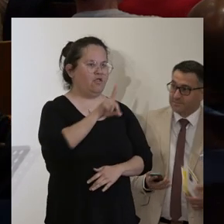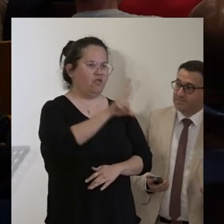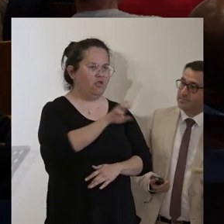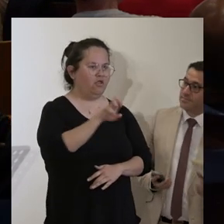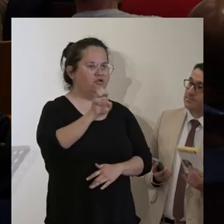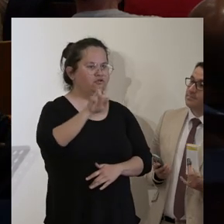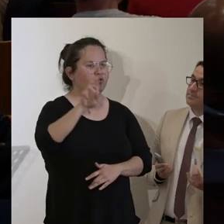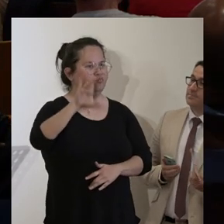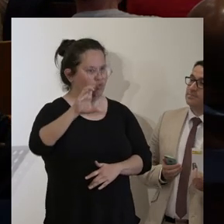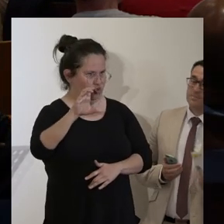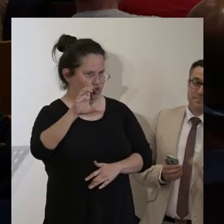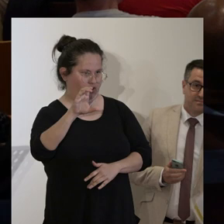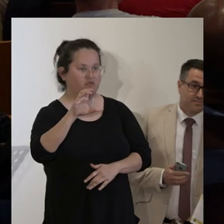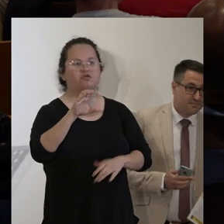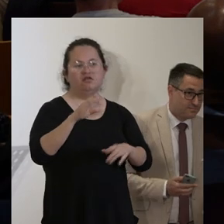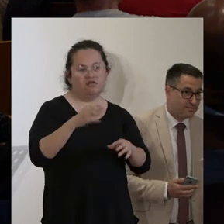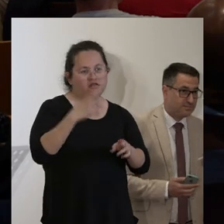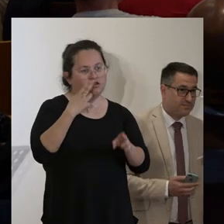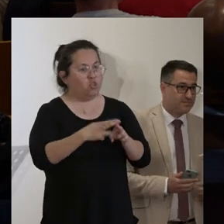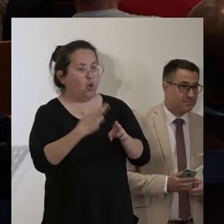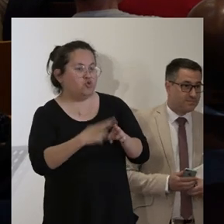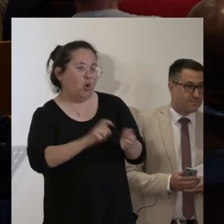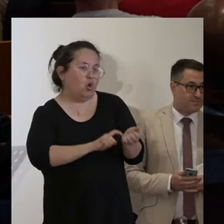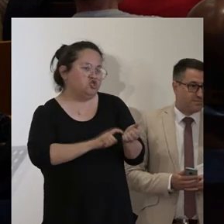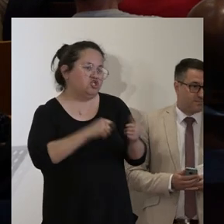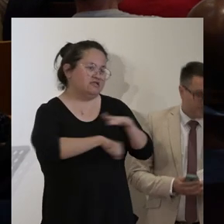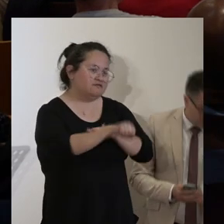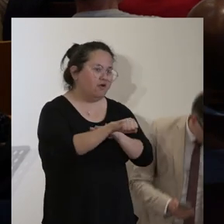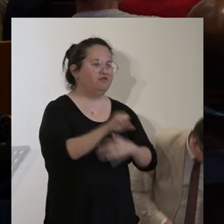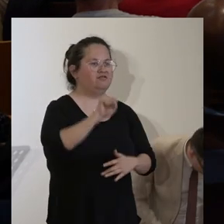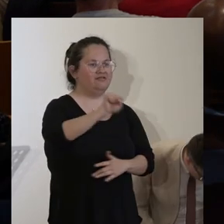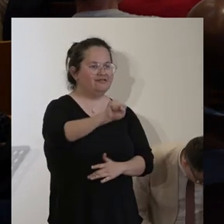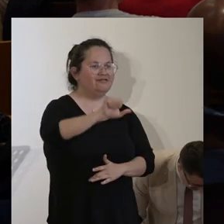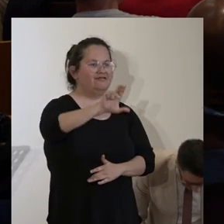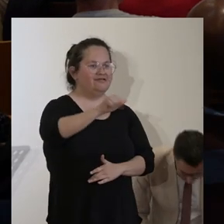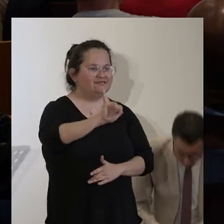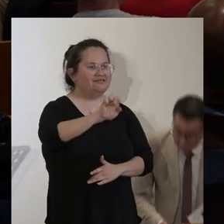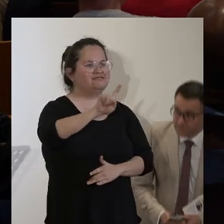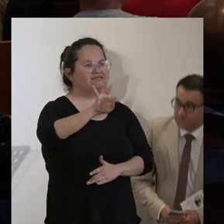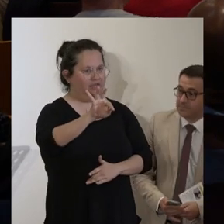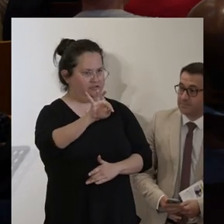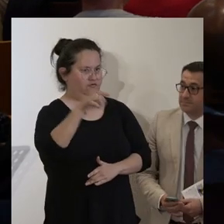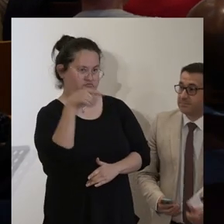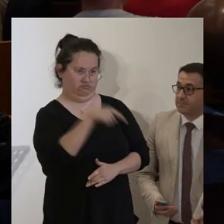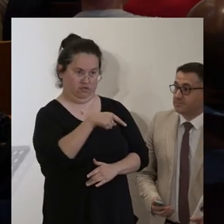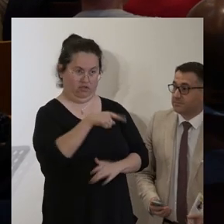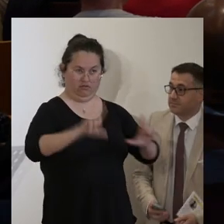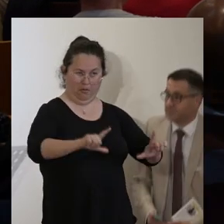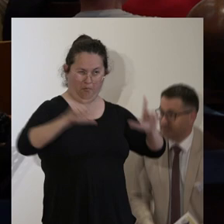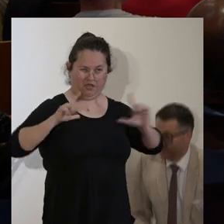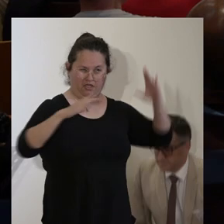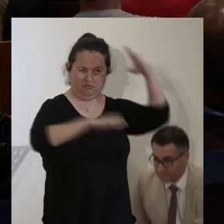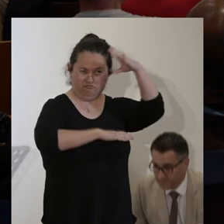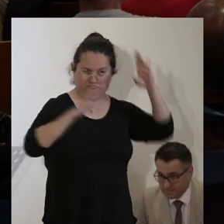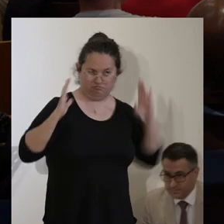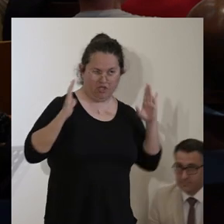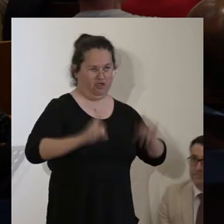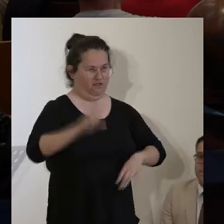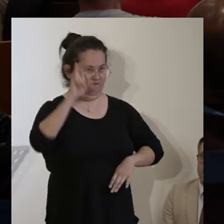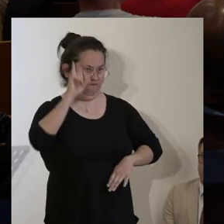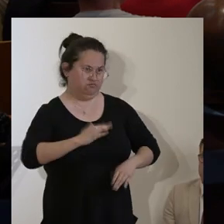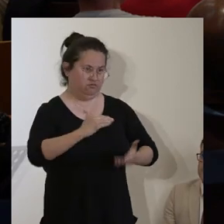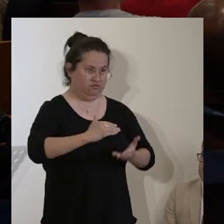Sengstack, qui est en fait la femme de Dominique Deurbroeck. Ce tableau est un grand portrait féminin, puisqu'il faut imaginer